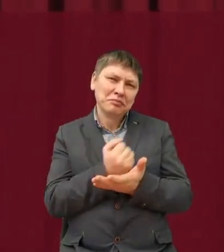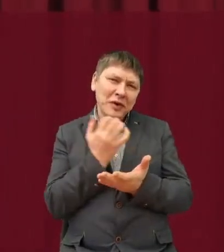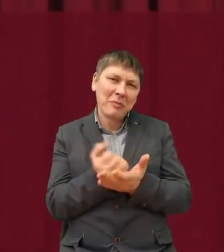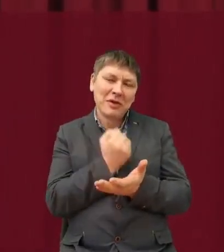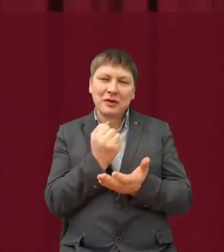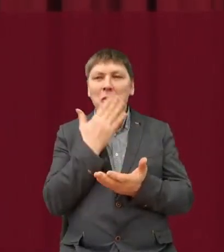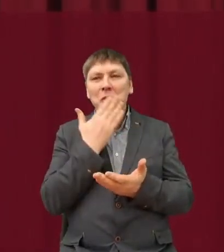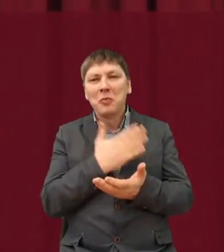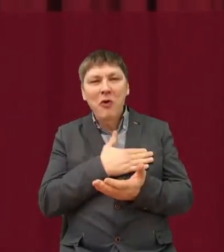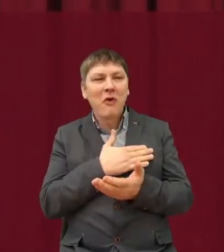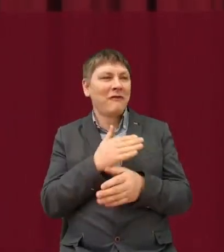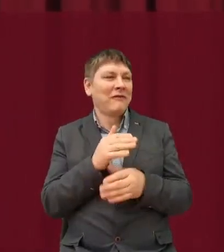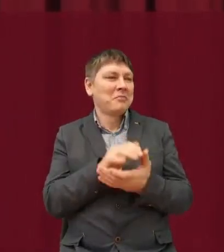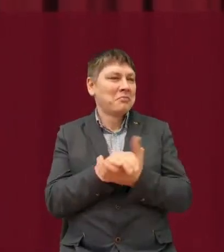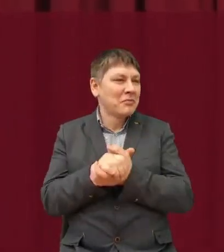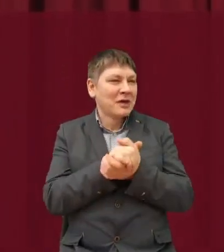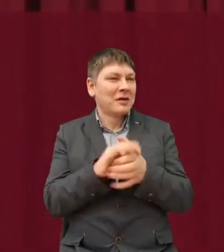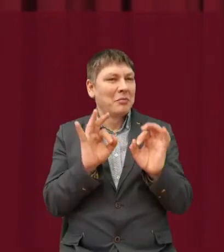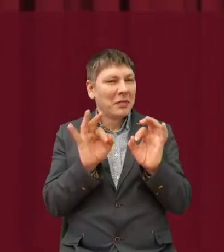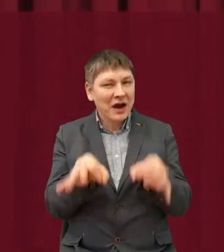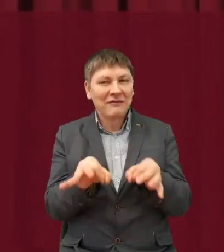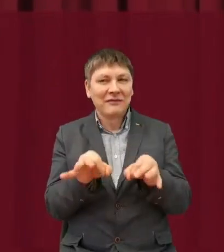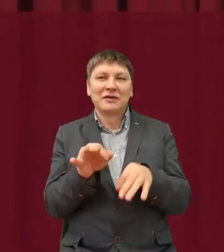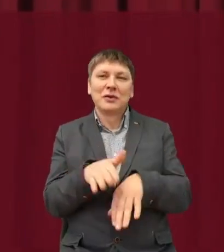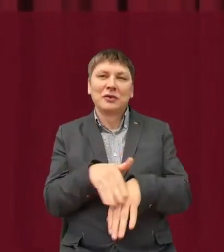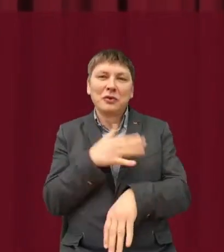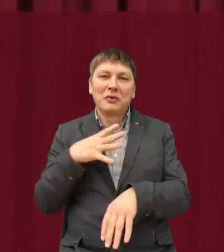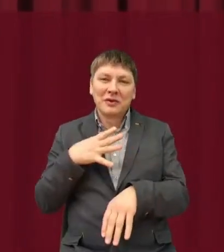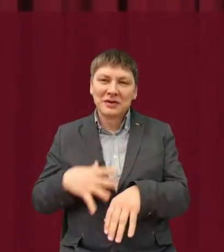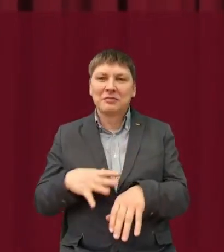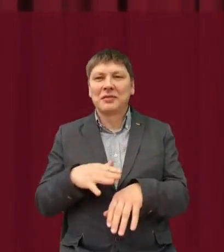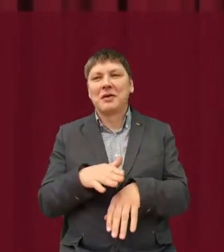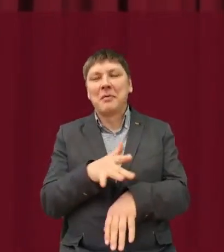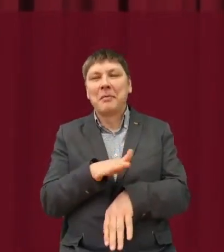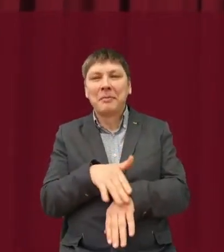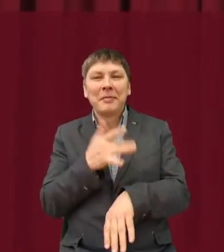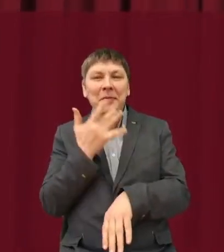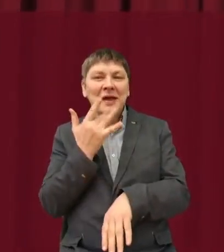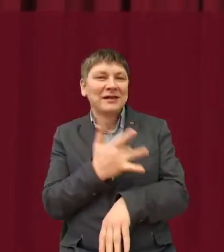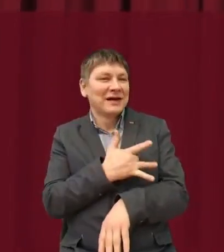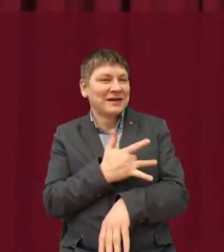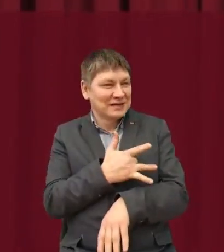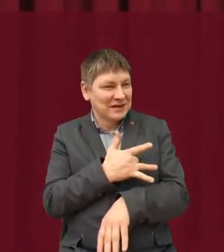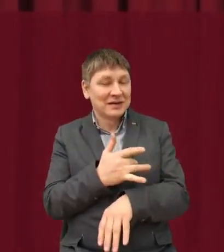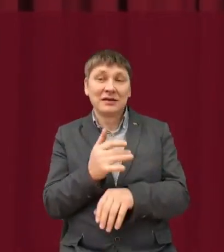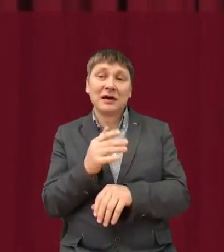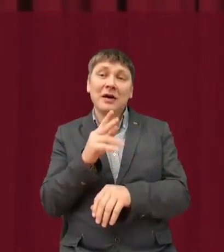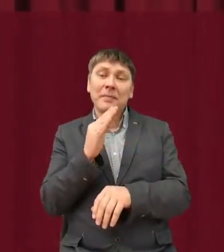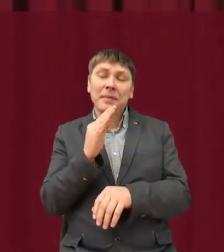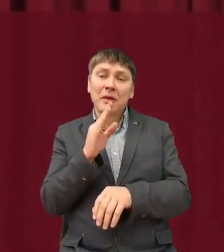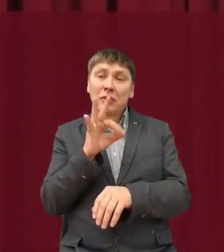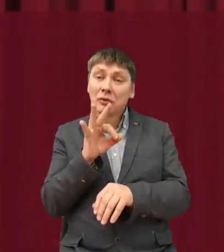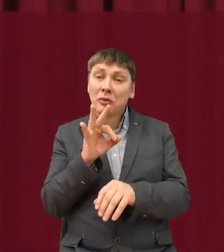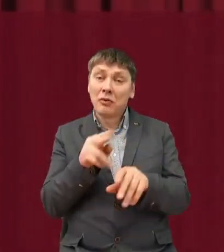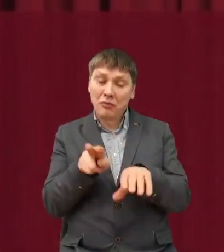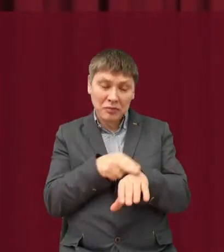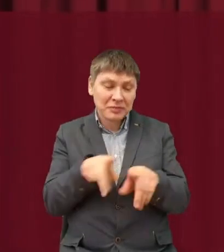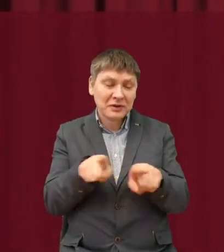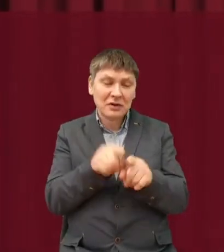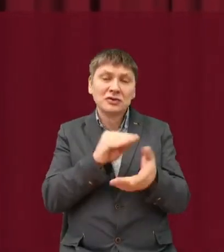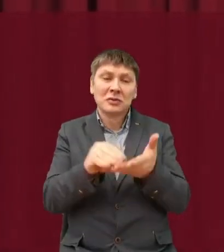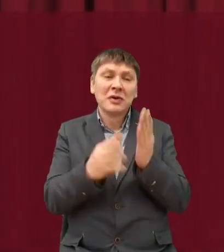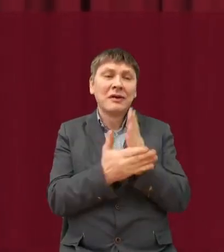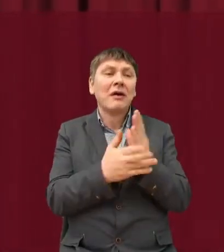праведность мир милосердие долготерпение но Библия также учит как удаляться и освобождаться